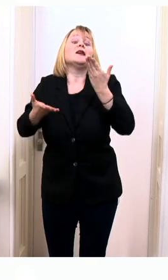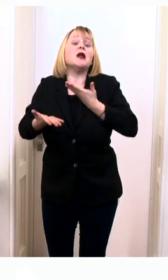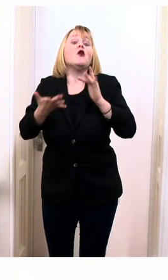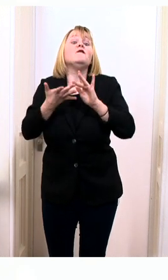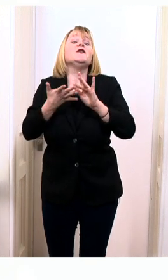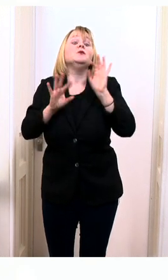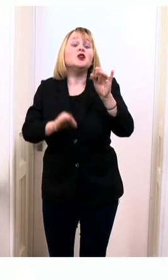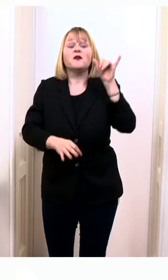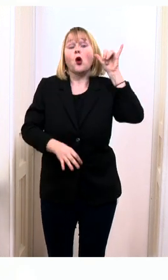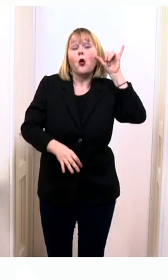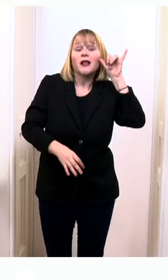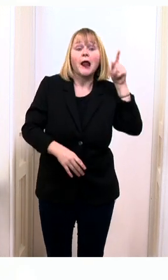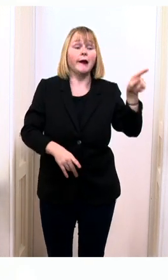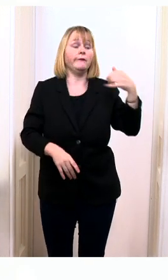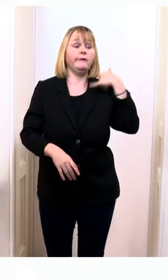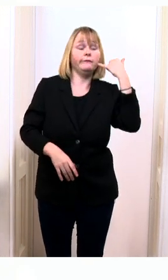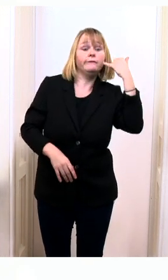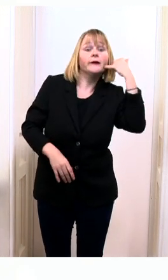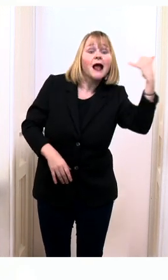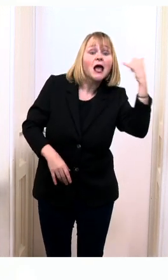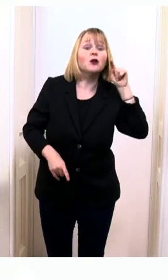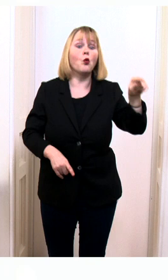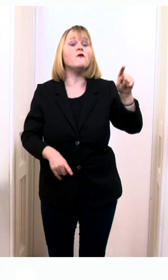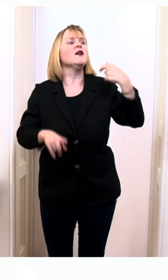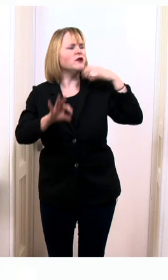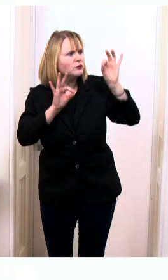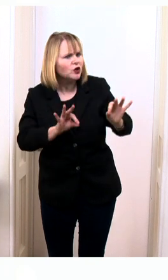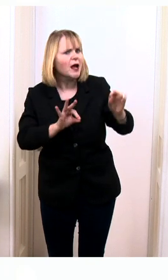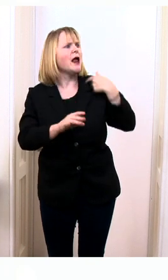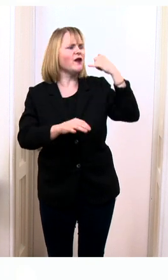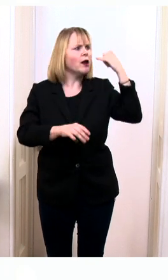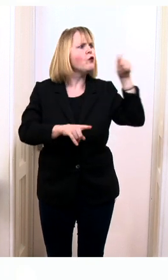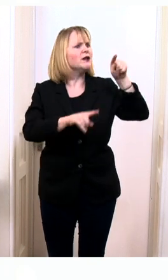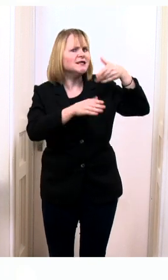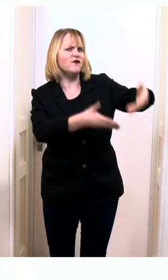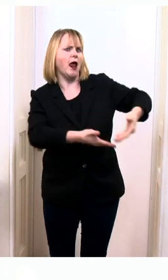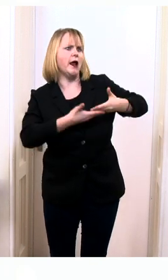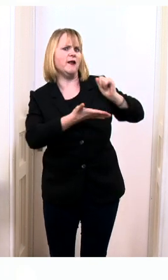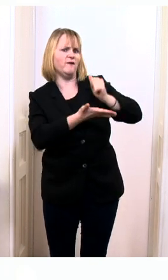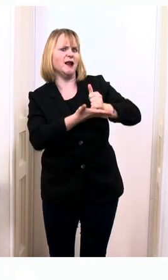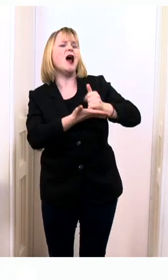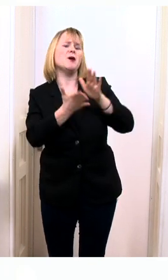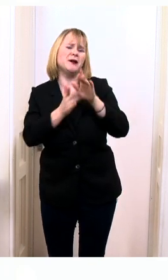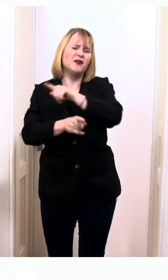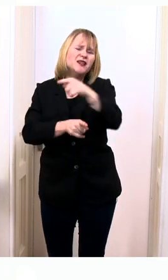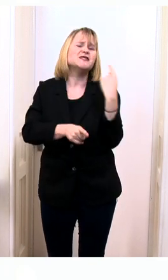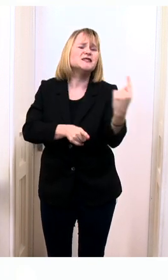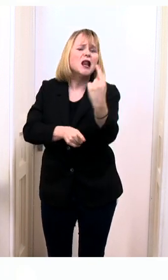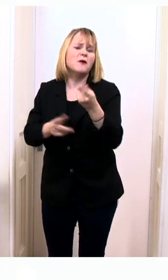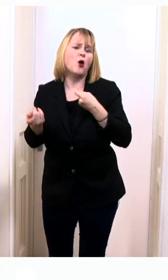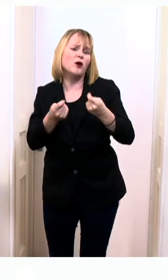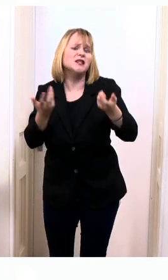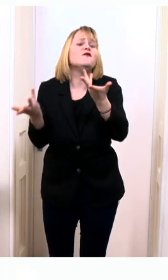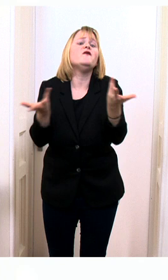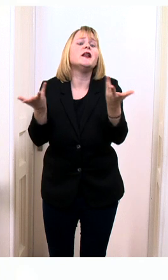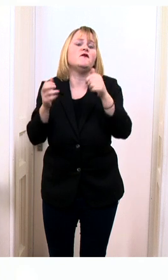niemanden haben in ihrer Umgebung, der ihnen da behilflich sein kann. Aber ich bitte darum, dass man sich möglichst gut selbst organisiert, weil